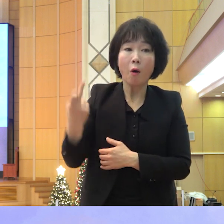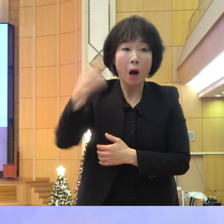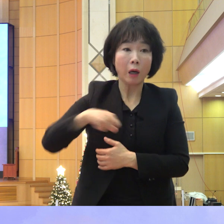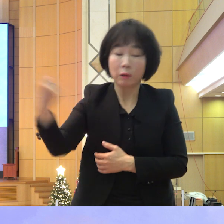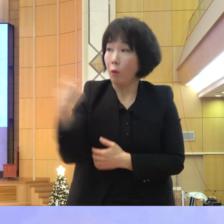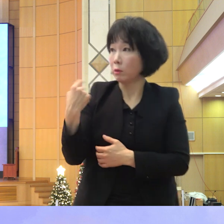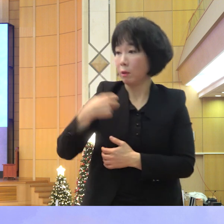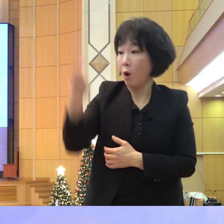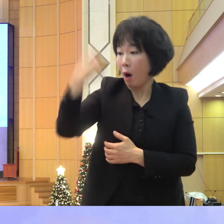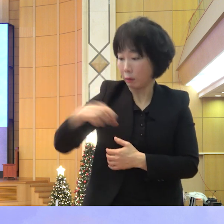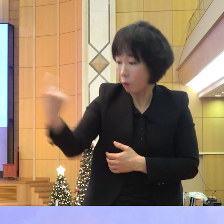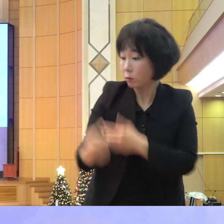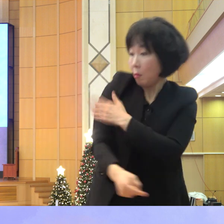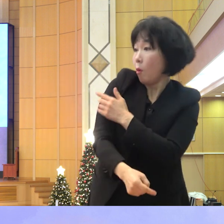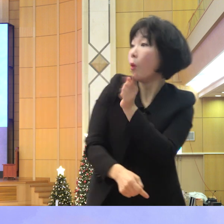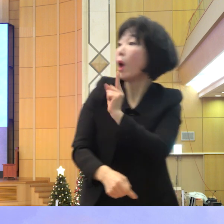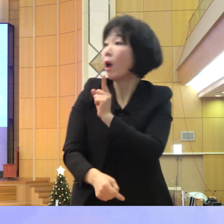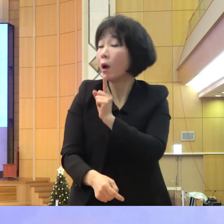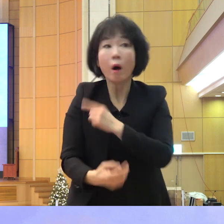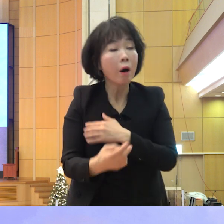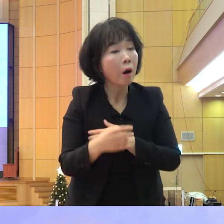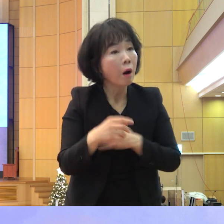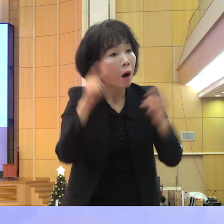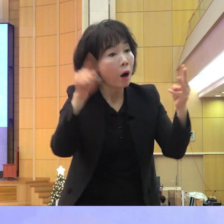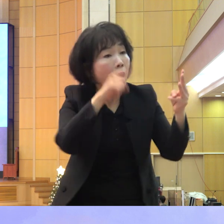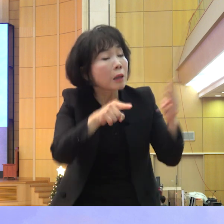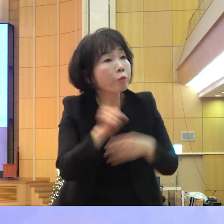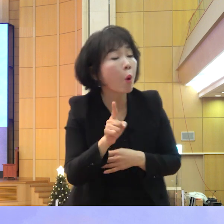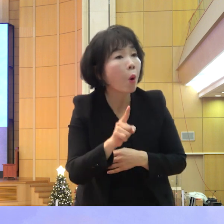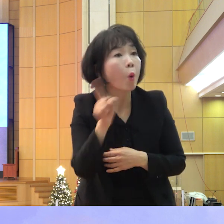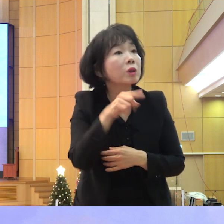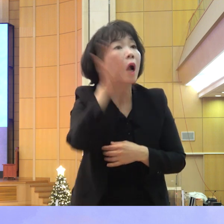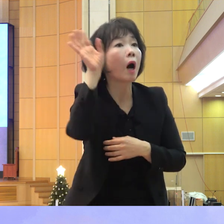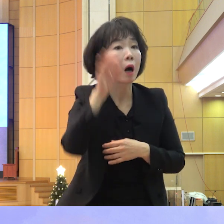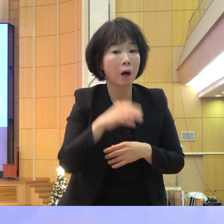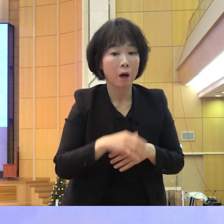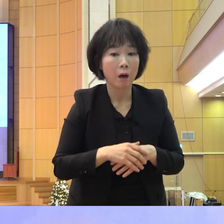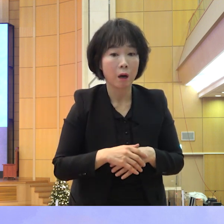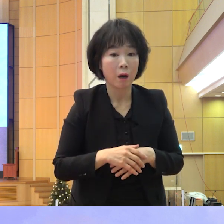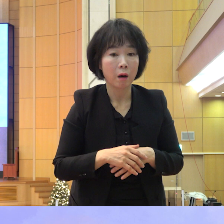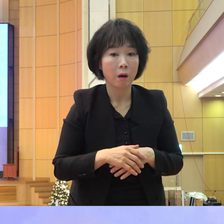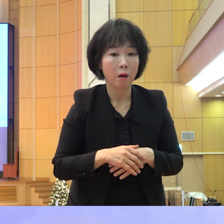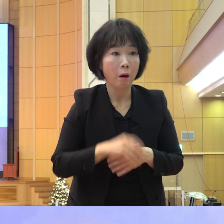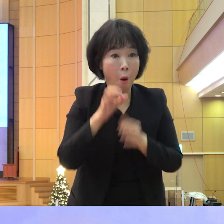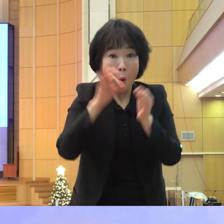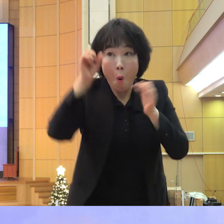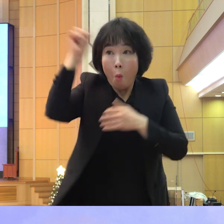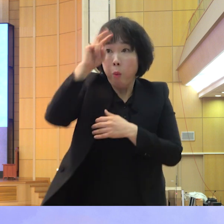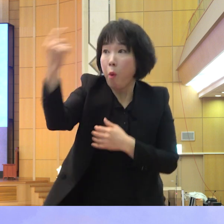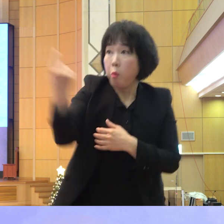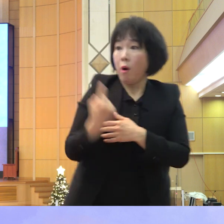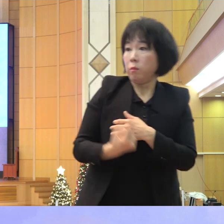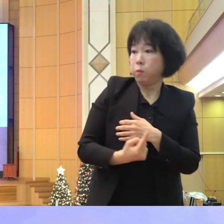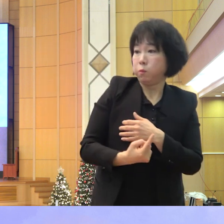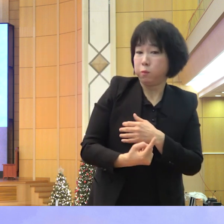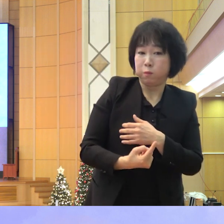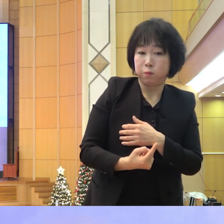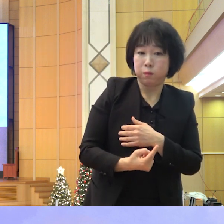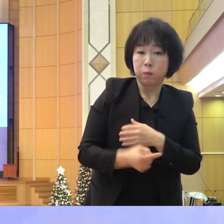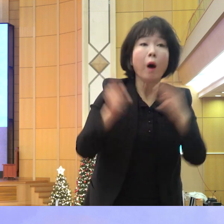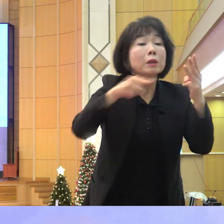롯이 찾아온 거야. 아니, 잘 안 오던 조카가 그날따라 왜 왔는지 모르지만